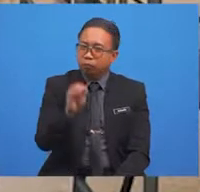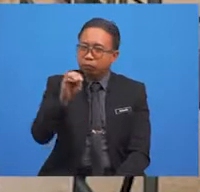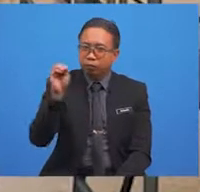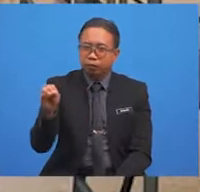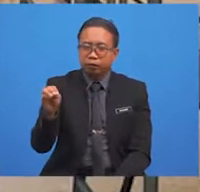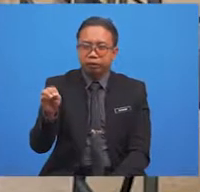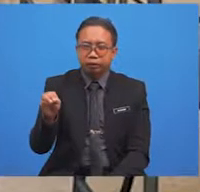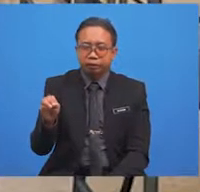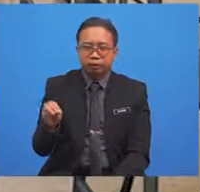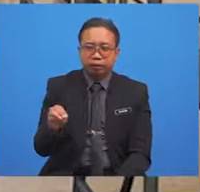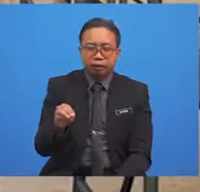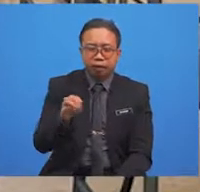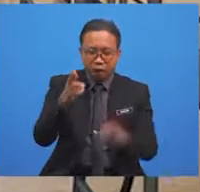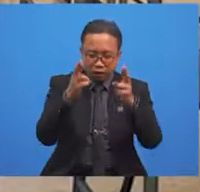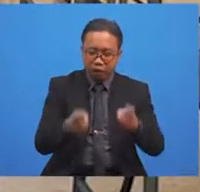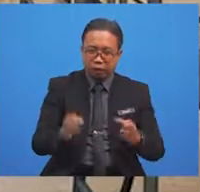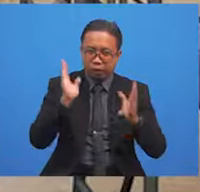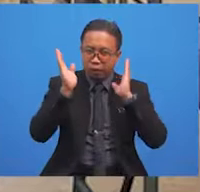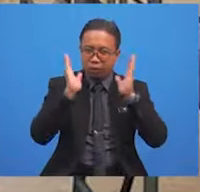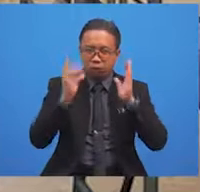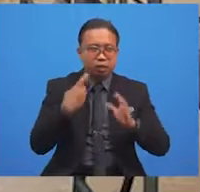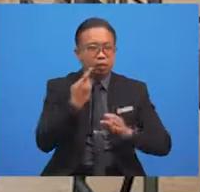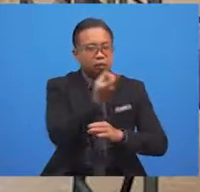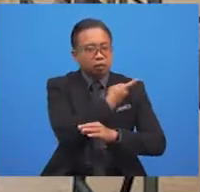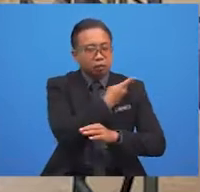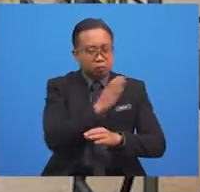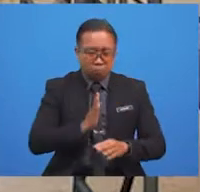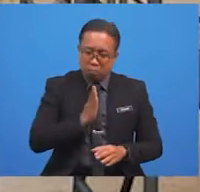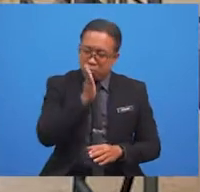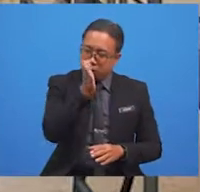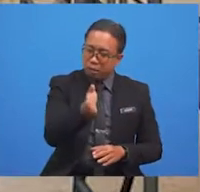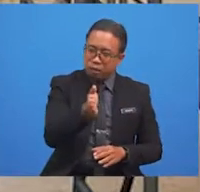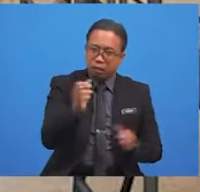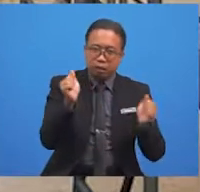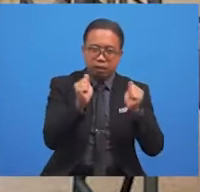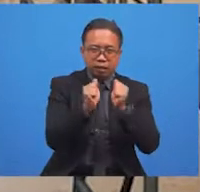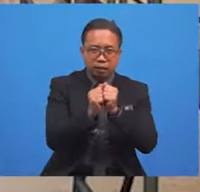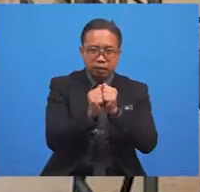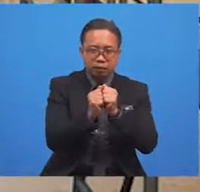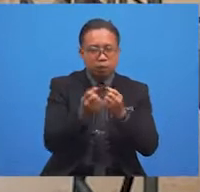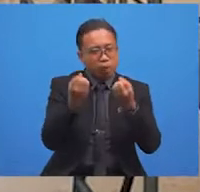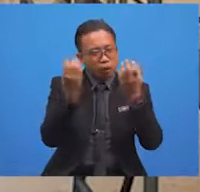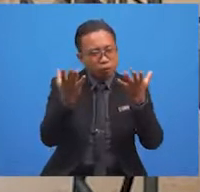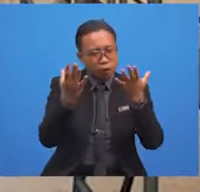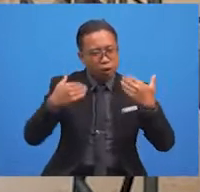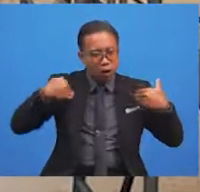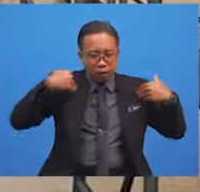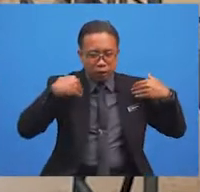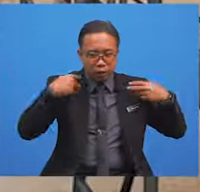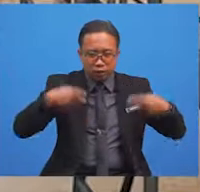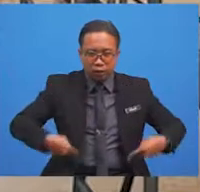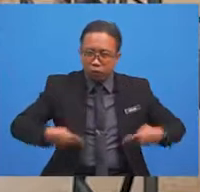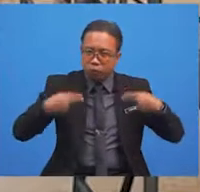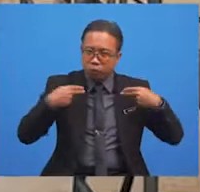Murid-murid, sebagai rakyat Malaysia, kita patut berasa bangga dengan pelbagai hidupan liar yang